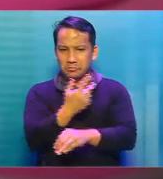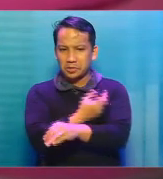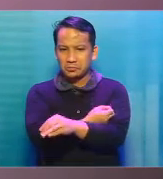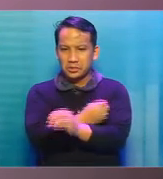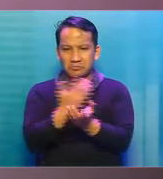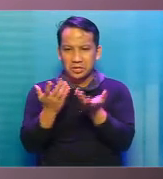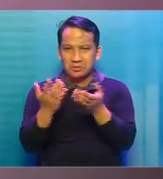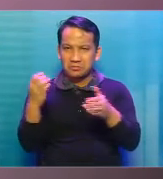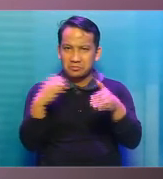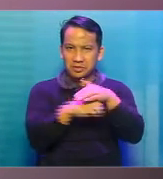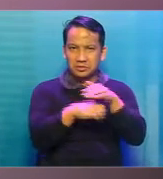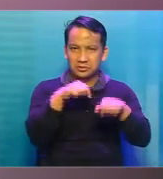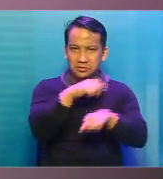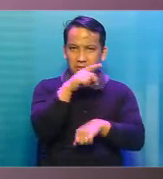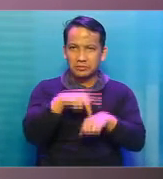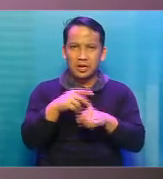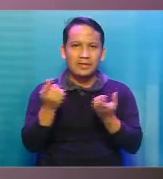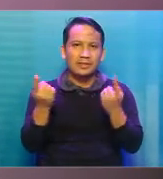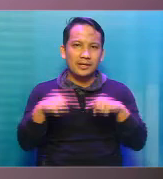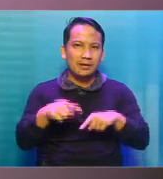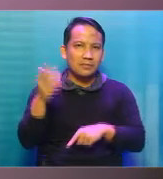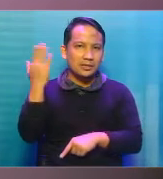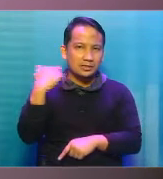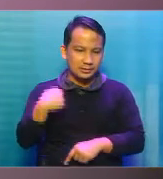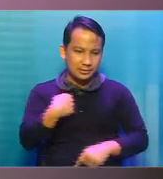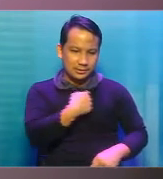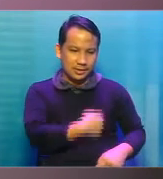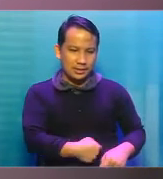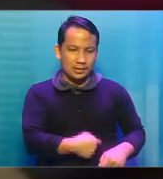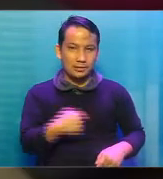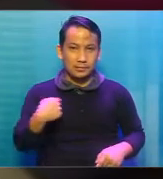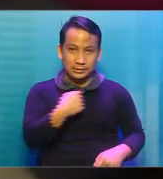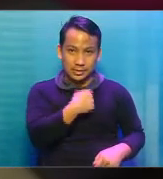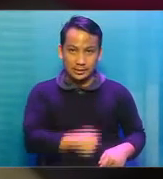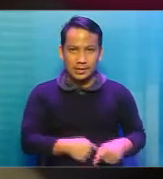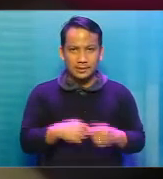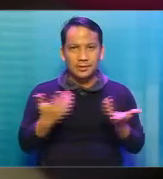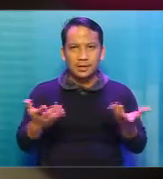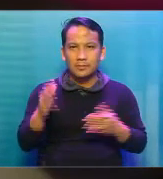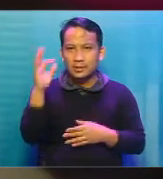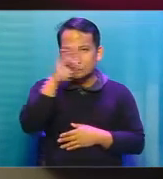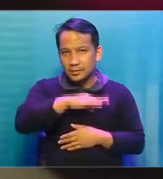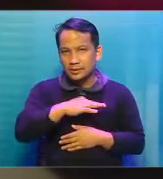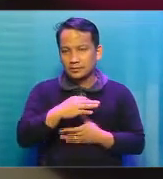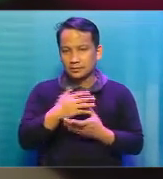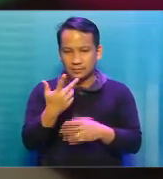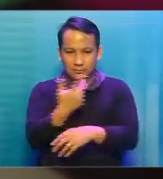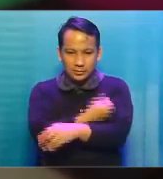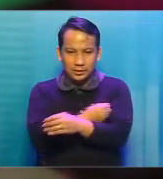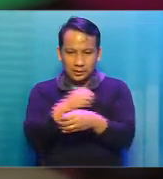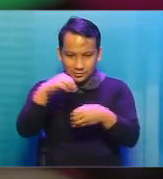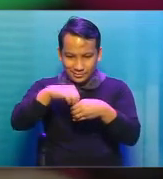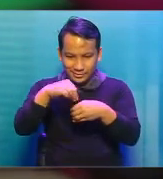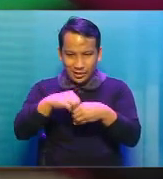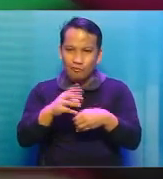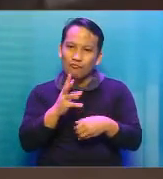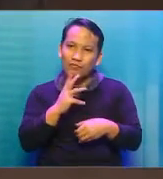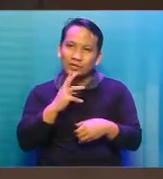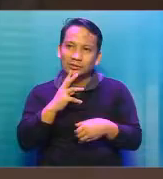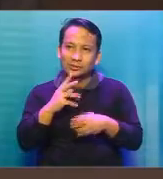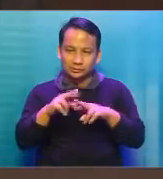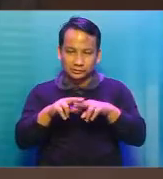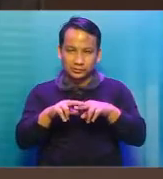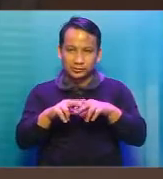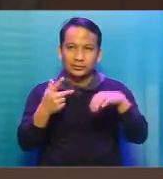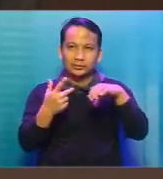bakuna. Nangyari na raw ito sa China kung saan may mga naglipa ng Peking bakuna na tubig at asin lang talaga ang laman. There were reports coming